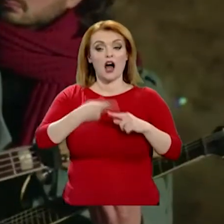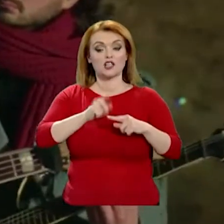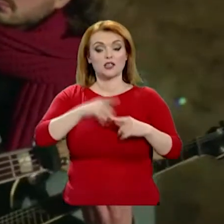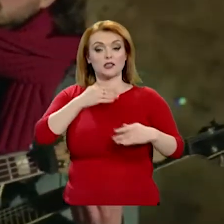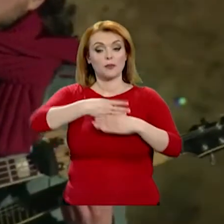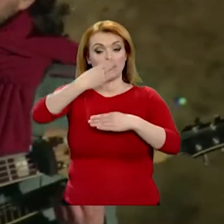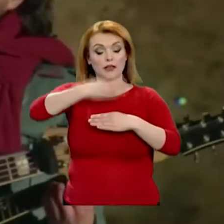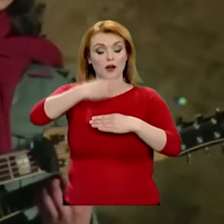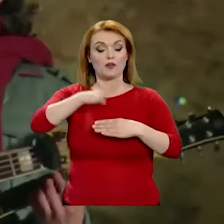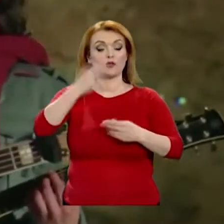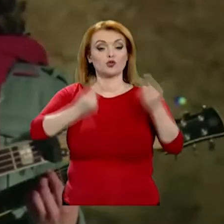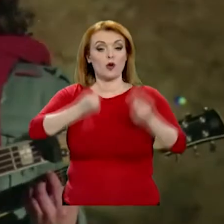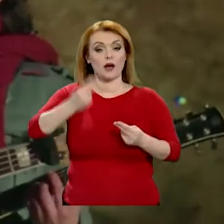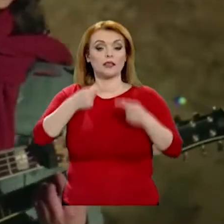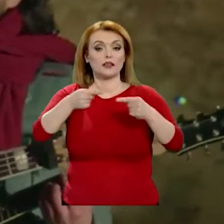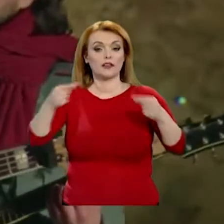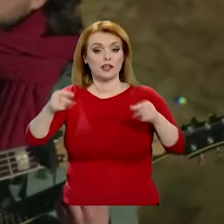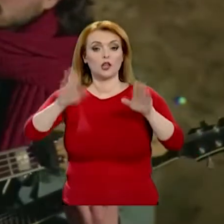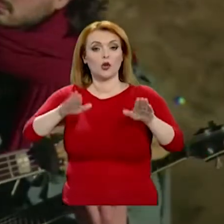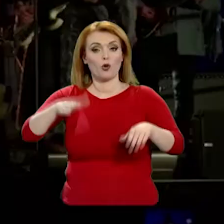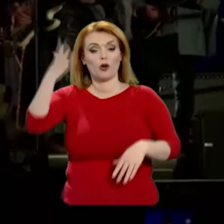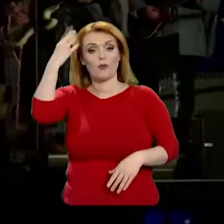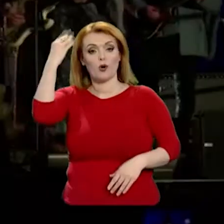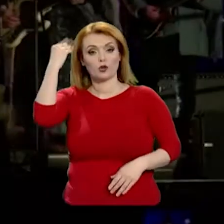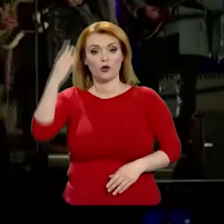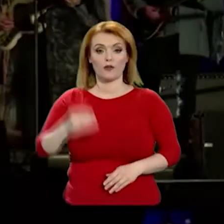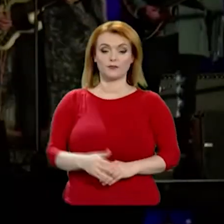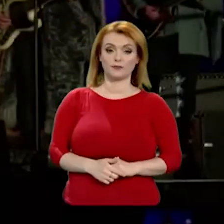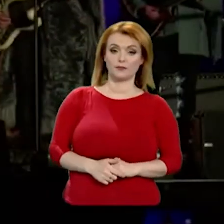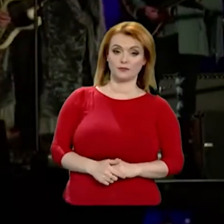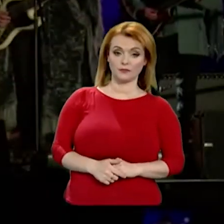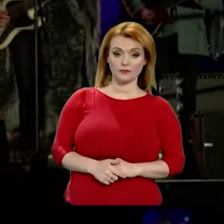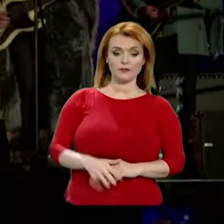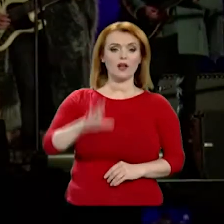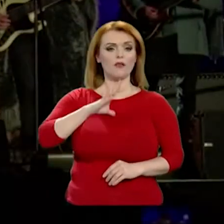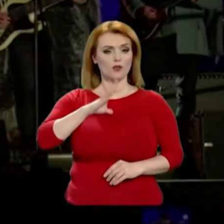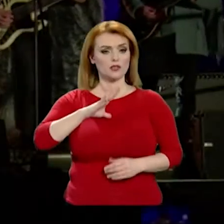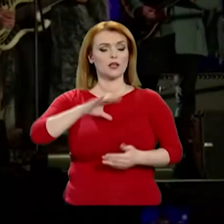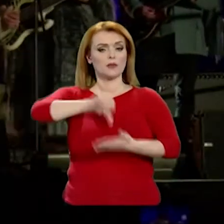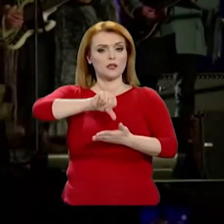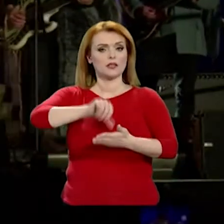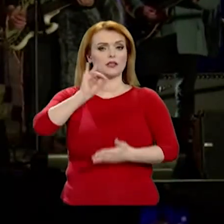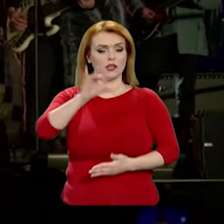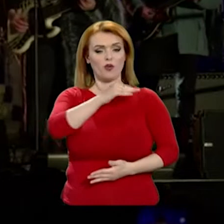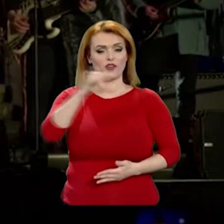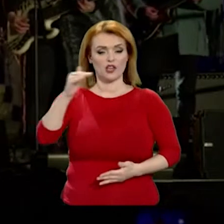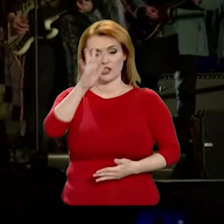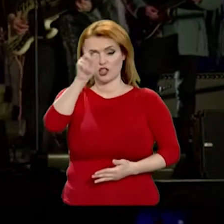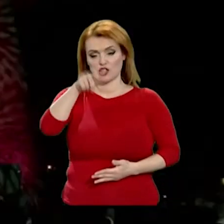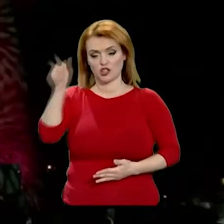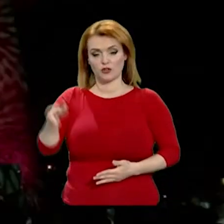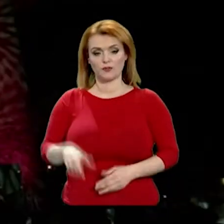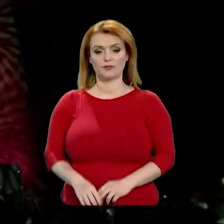bucuria numerosilor spectatori prezenți la concert a fost împărtășită și de oficiali de la Chișinău care le au exprimat recunoștința